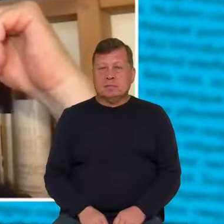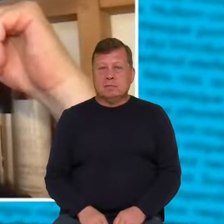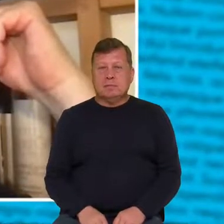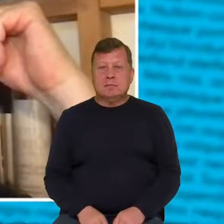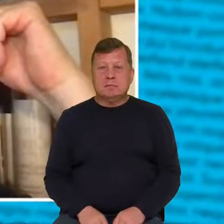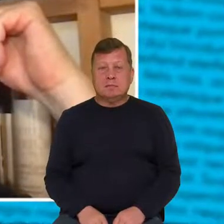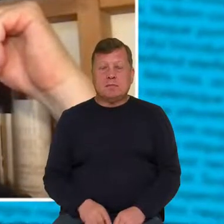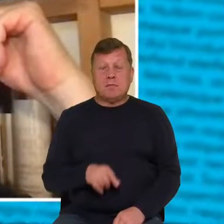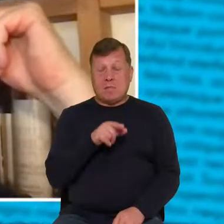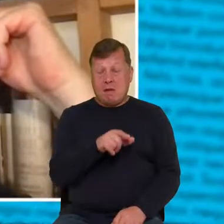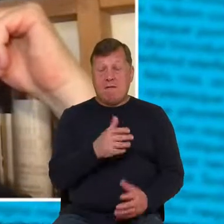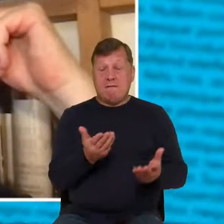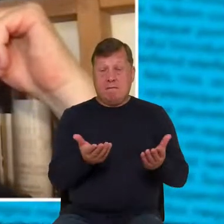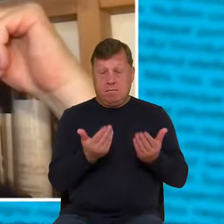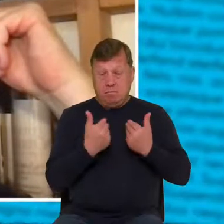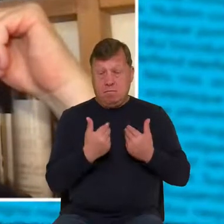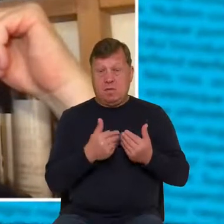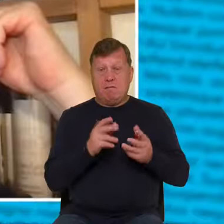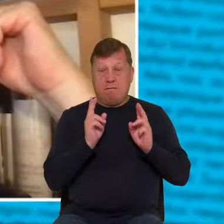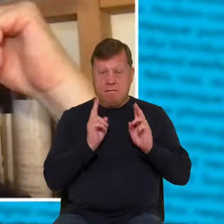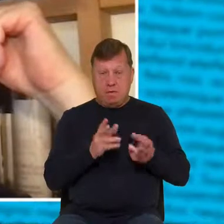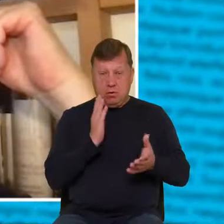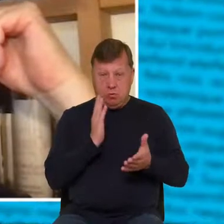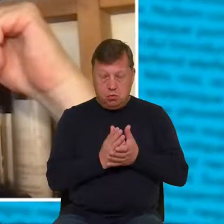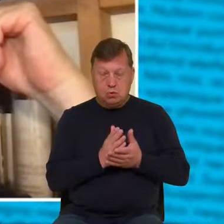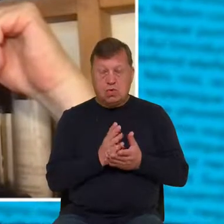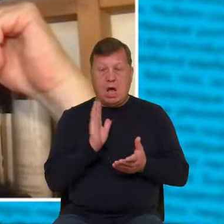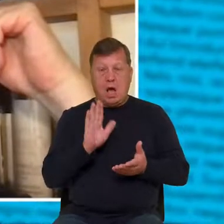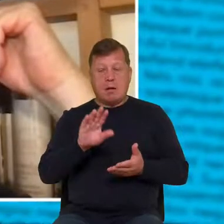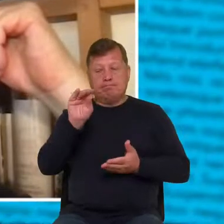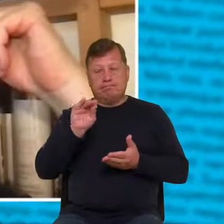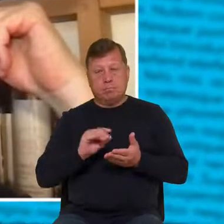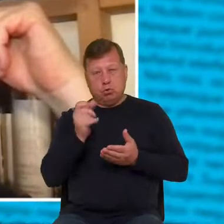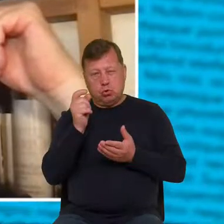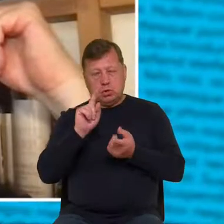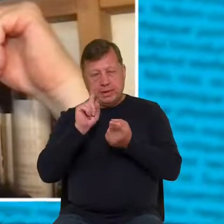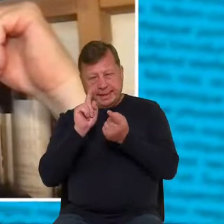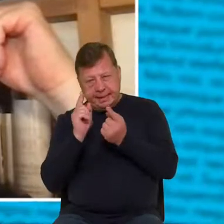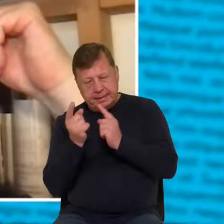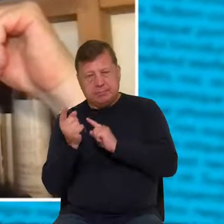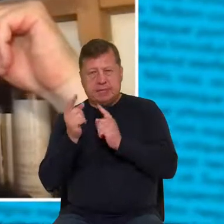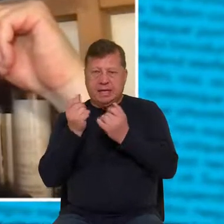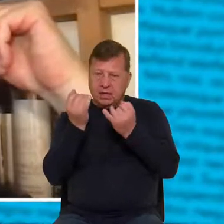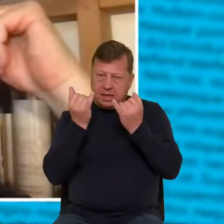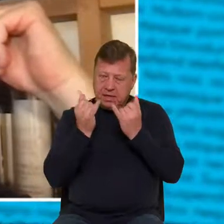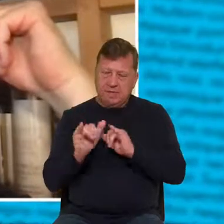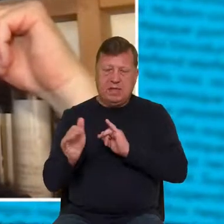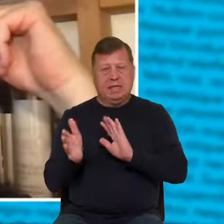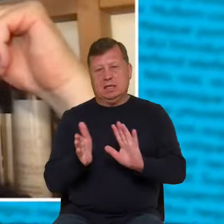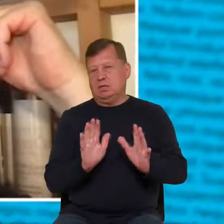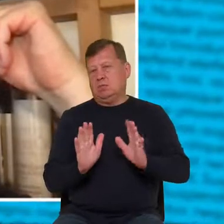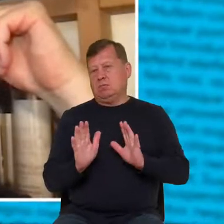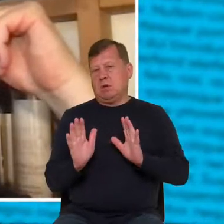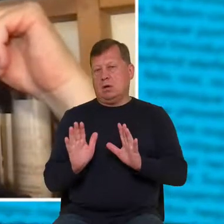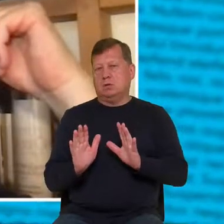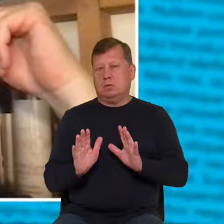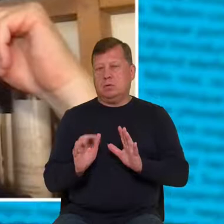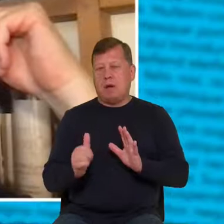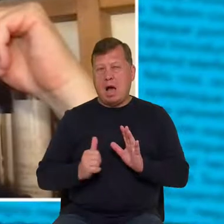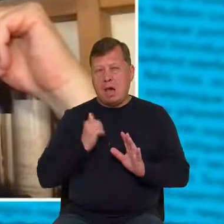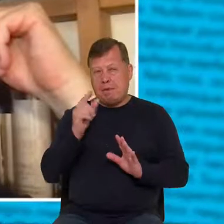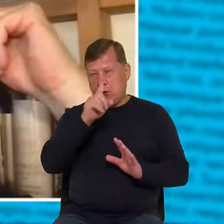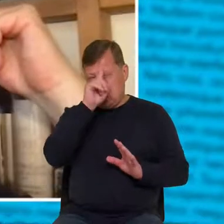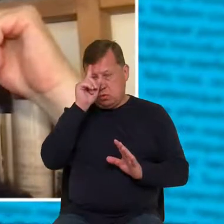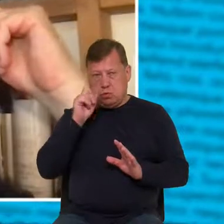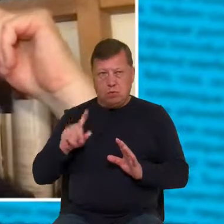Jednocześnie musiałem te fakty nieco ująć nieco inaczej, kształtować je w sposób, który pozwoli